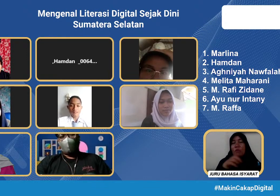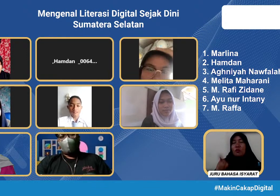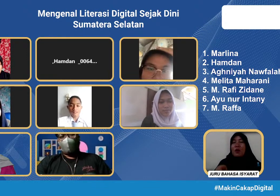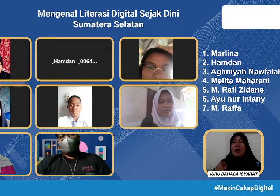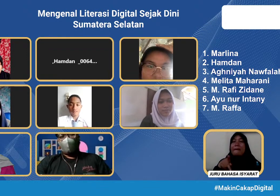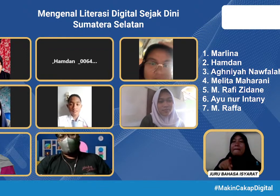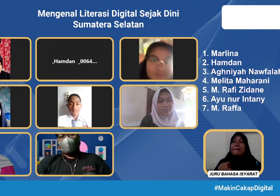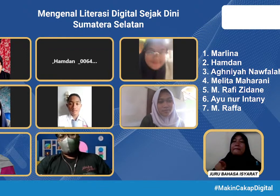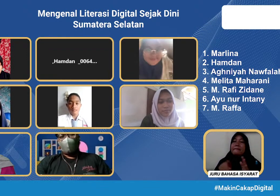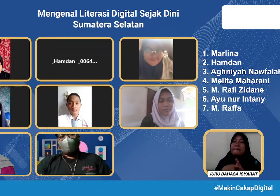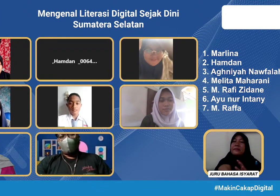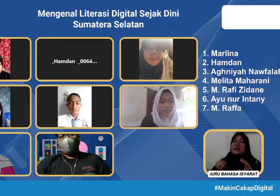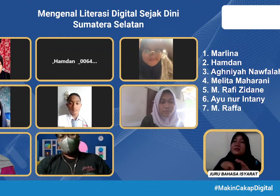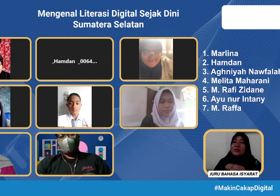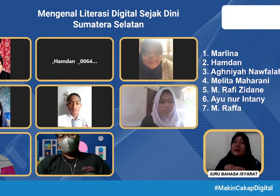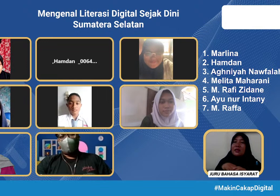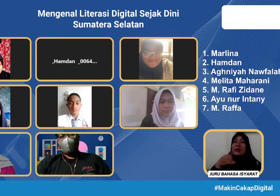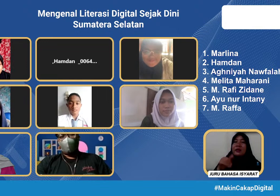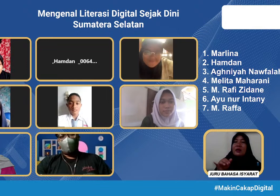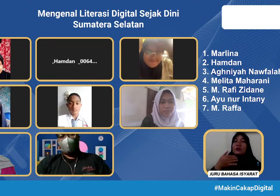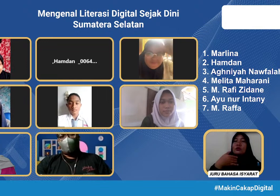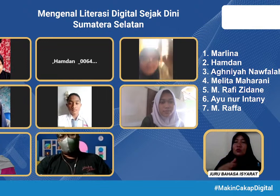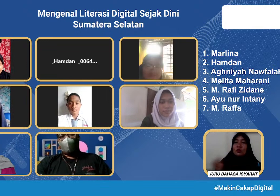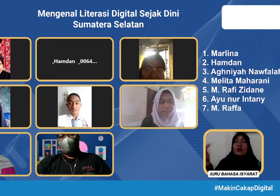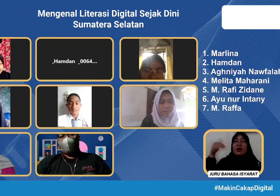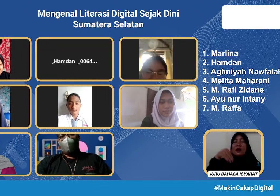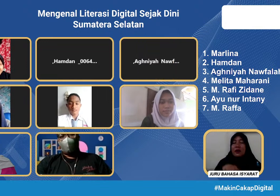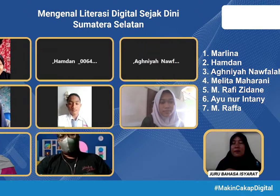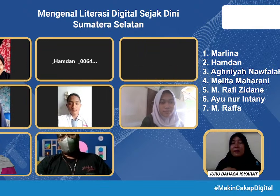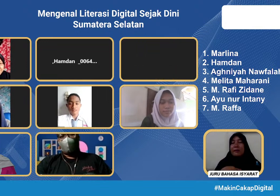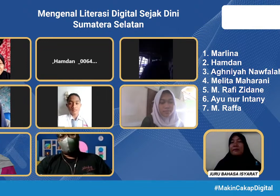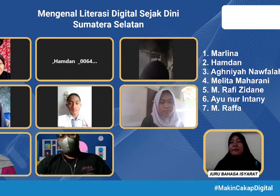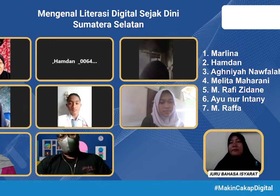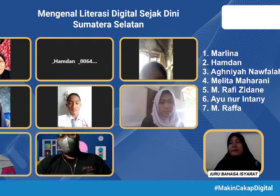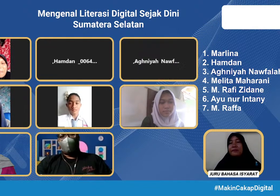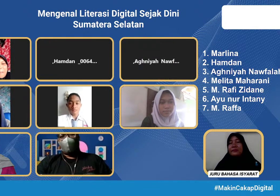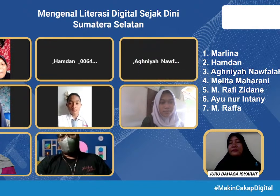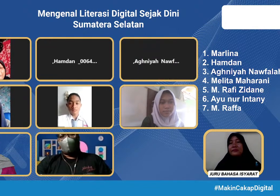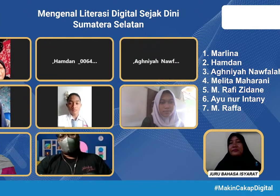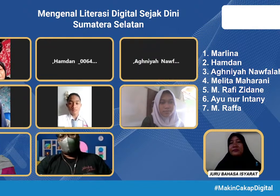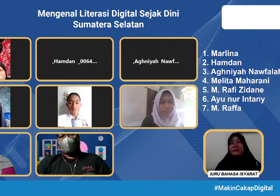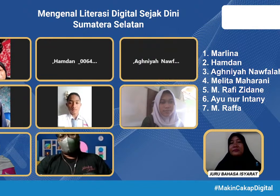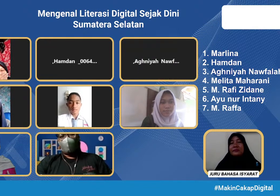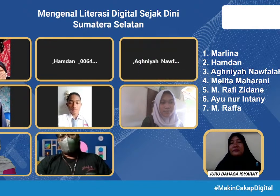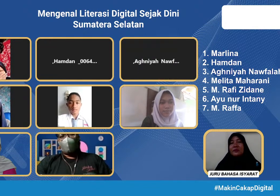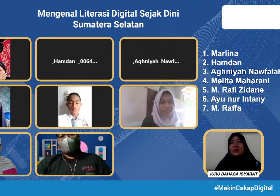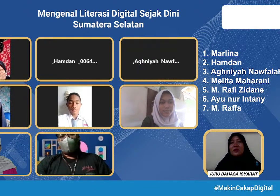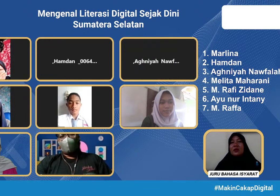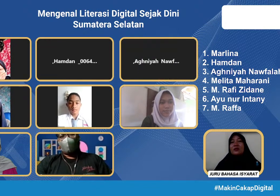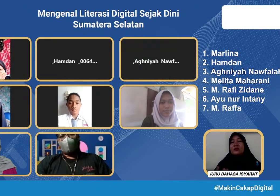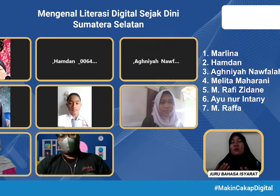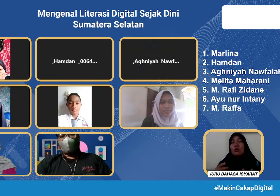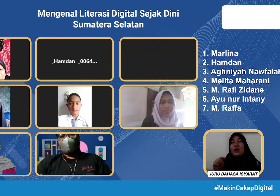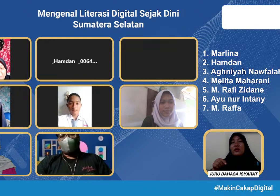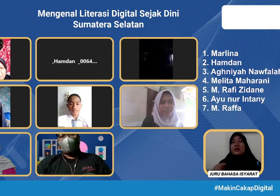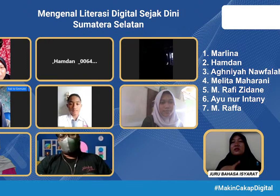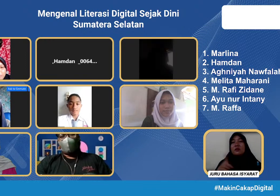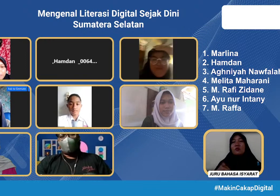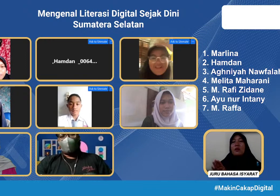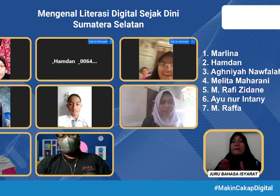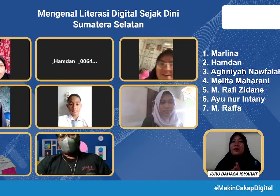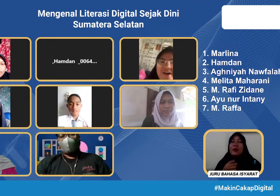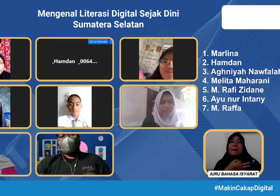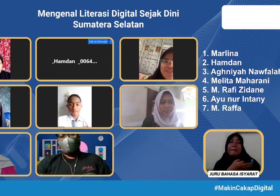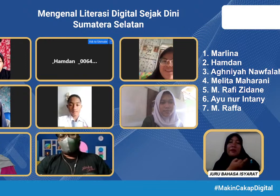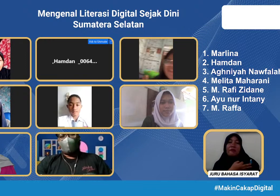aktif. Yang pastinya webinar ini akan memberikan manfaat. Baik, Kak Hamdan bisa dinyalakan kameranya